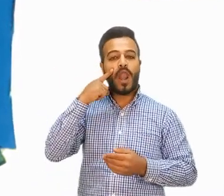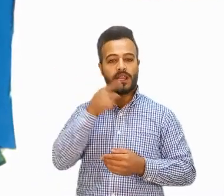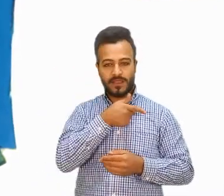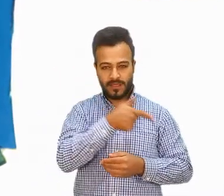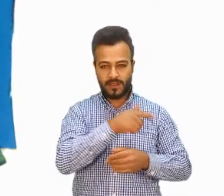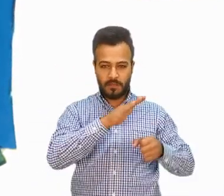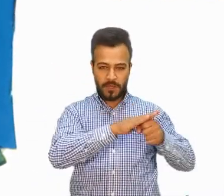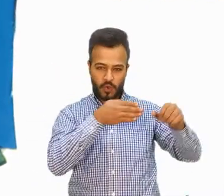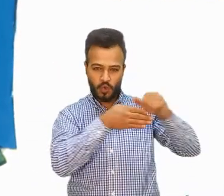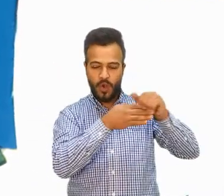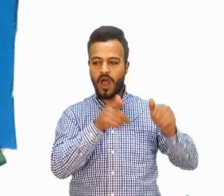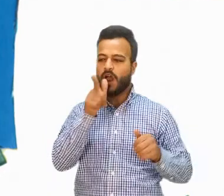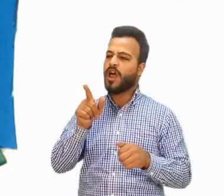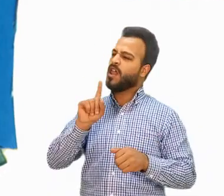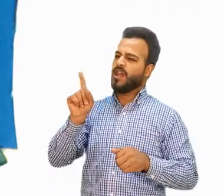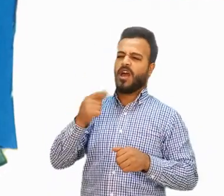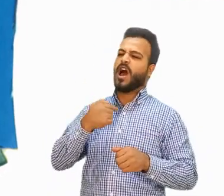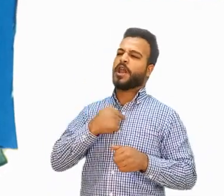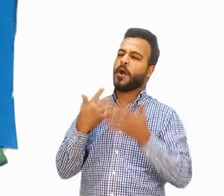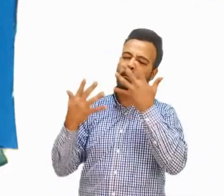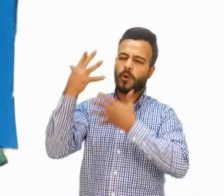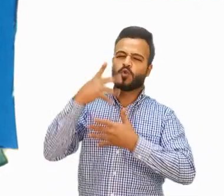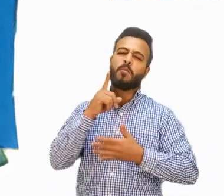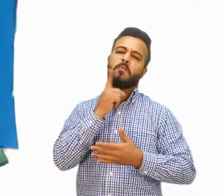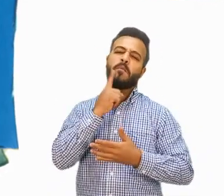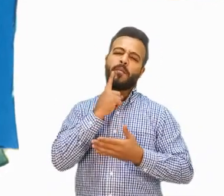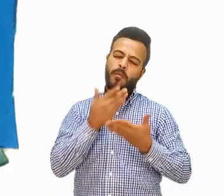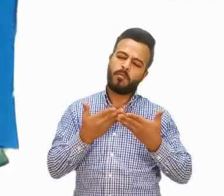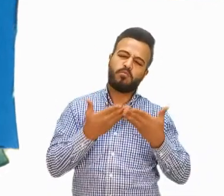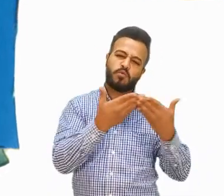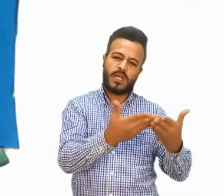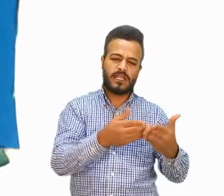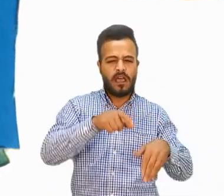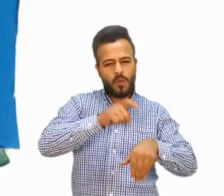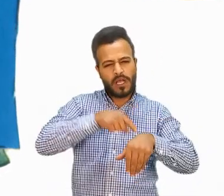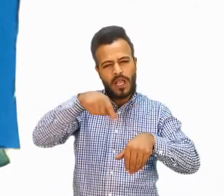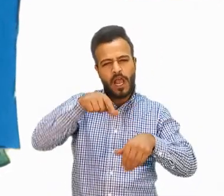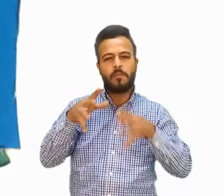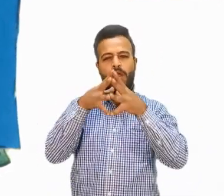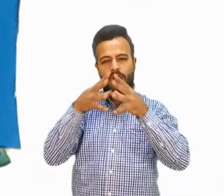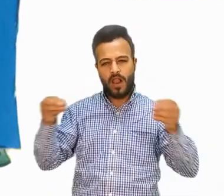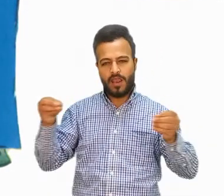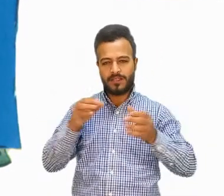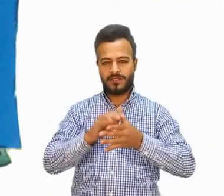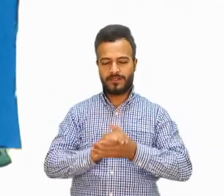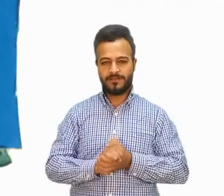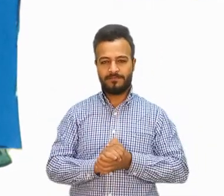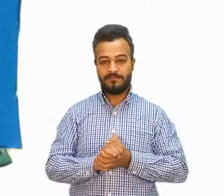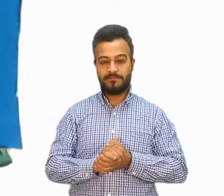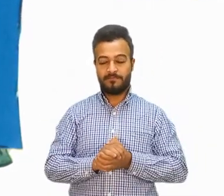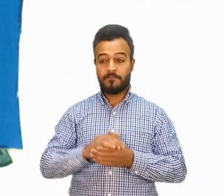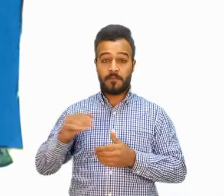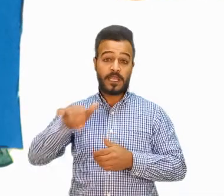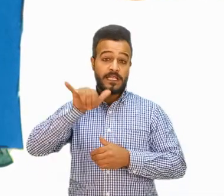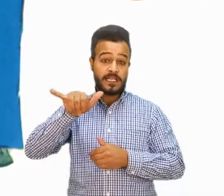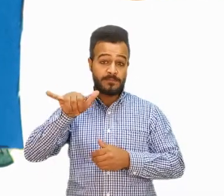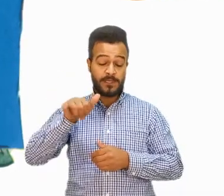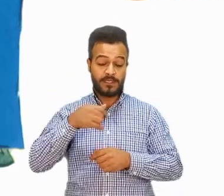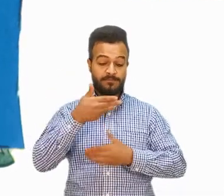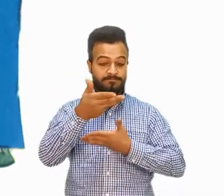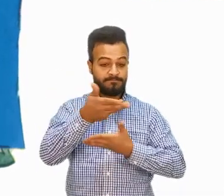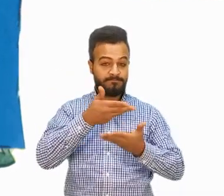البيت: بابا، أنا مشغول مع الماما، سوف أنتهي بعد قليل. أكملت